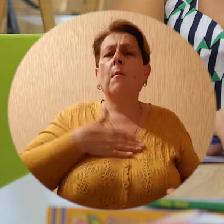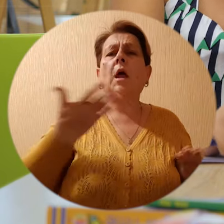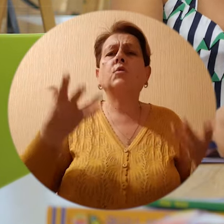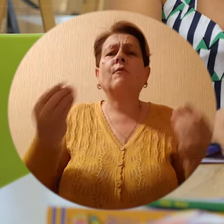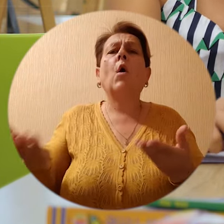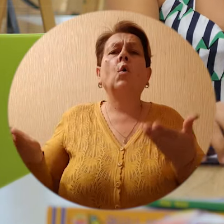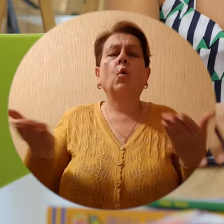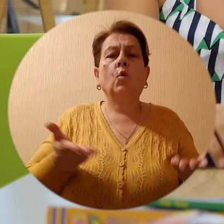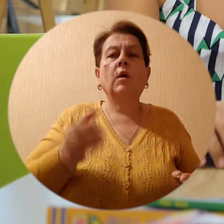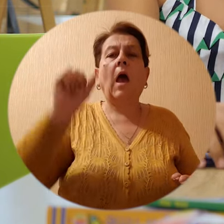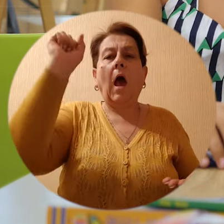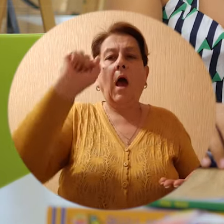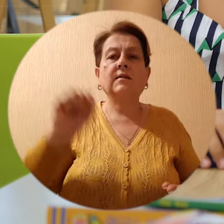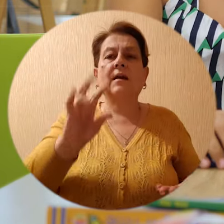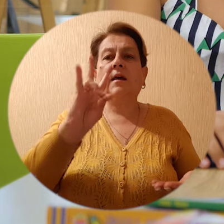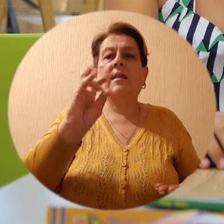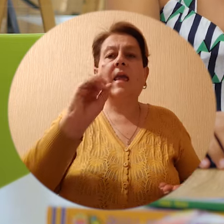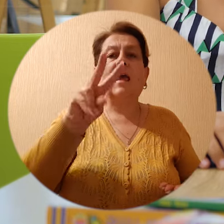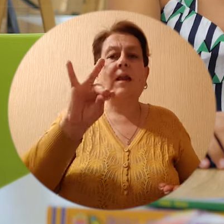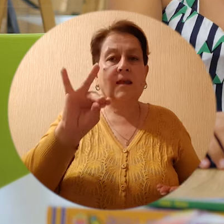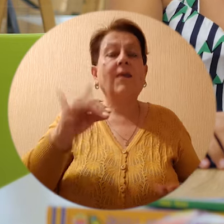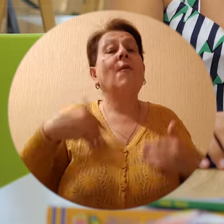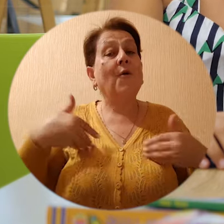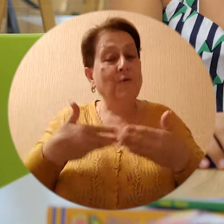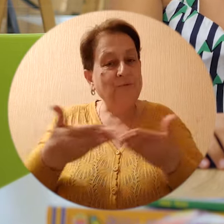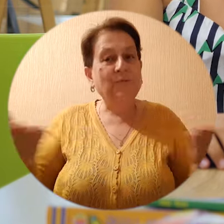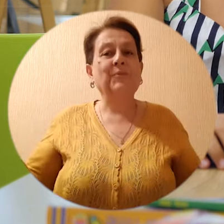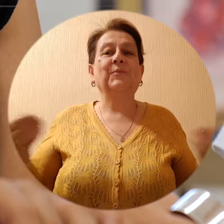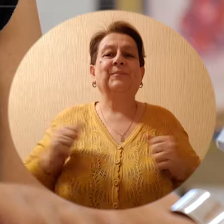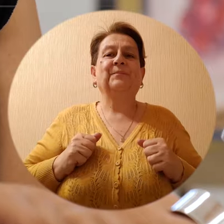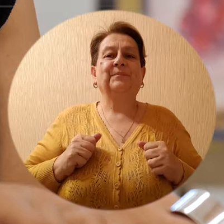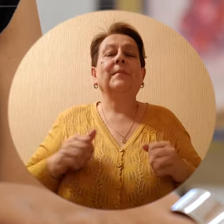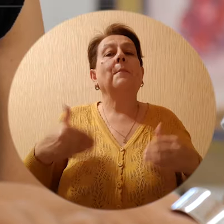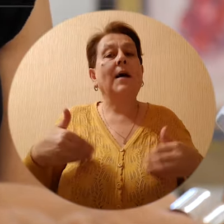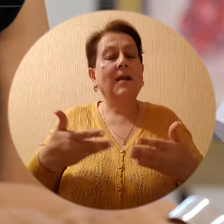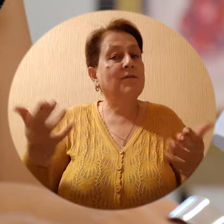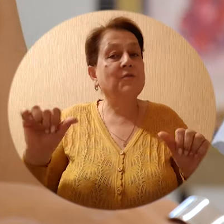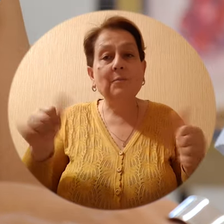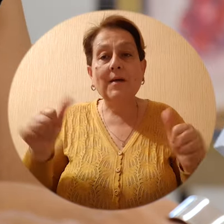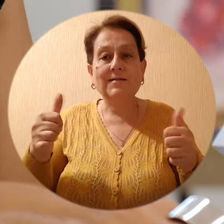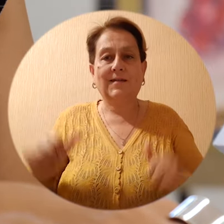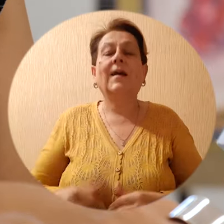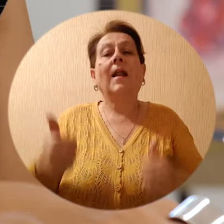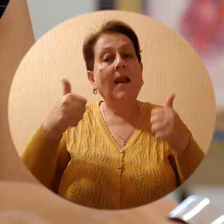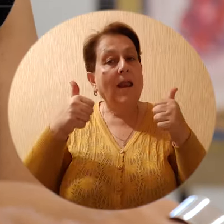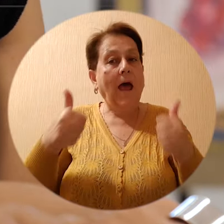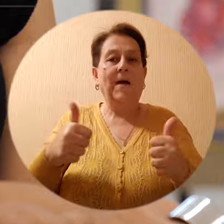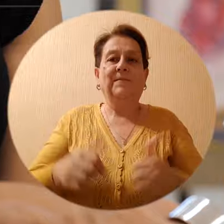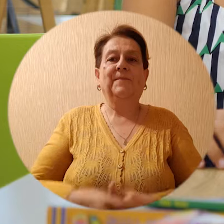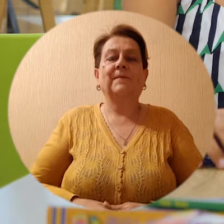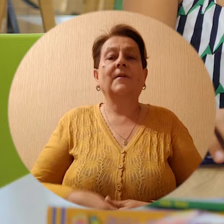մեր այսօրվա հյուրն է Արցախցի Նելին, ողջույն Նելին։ Ողջույն։ Բարև ձեզ։ Ինչպե՞ս ես։